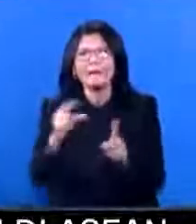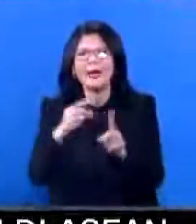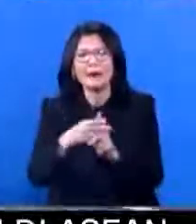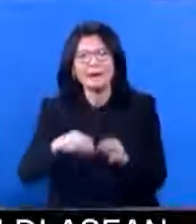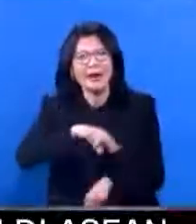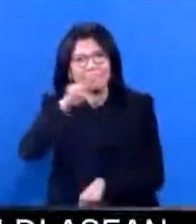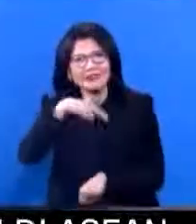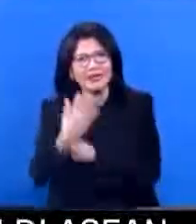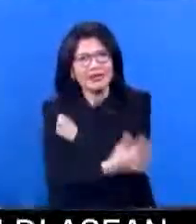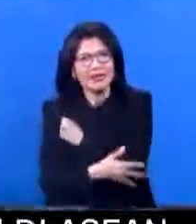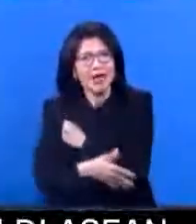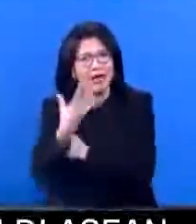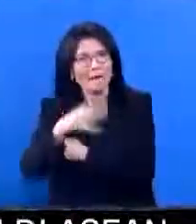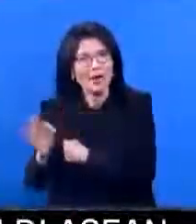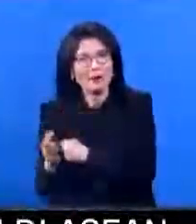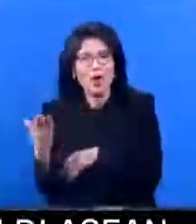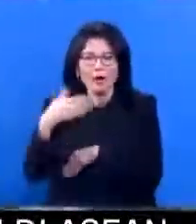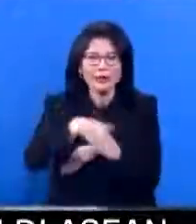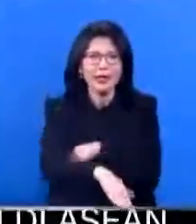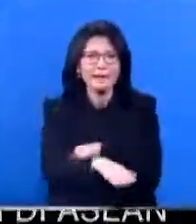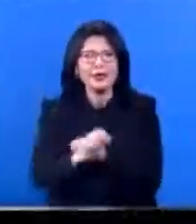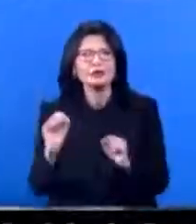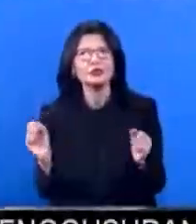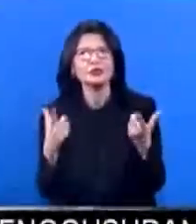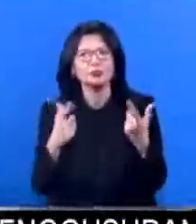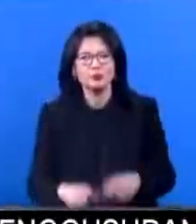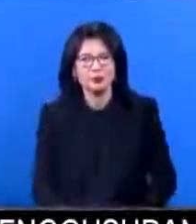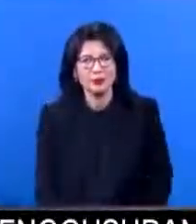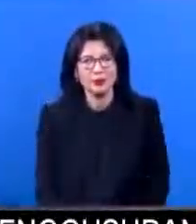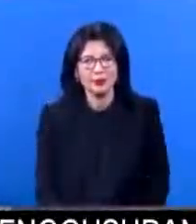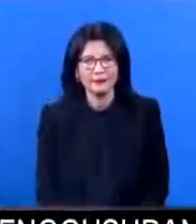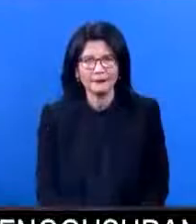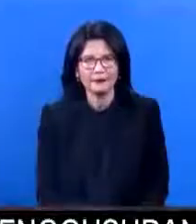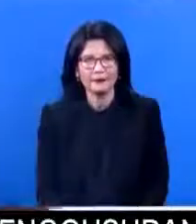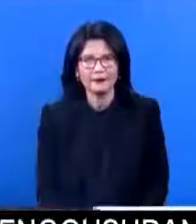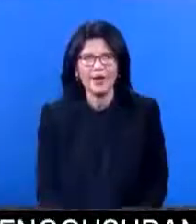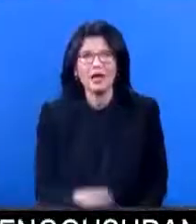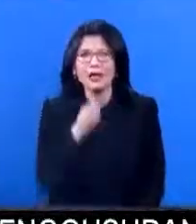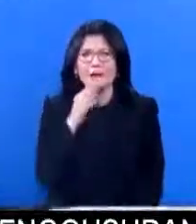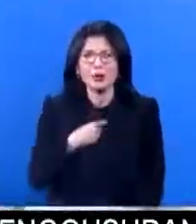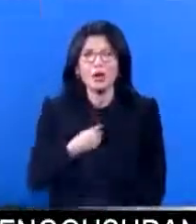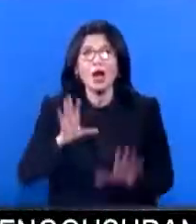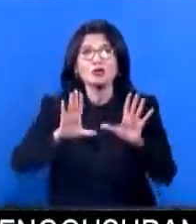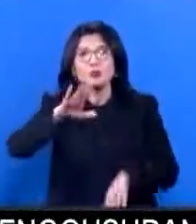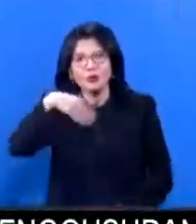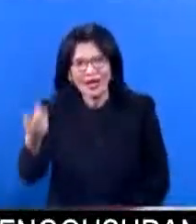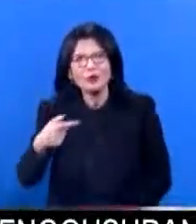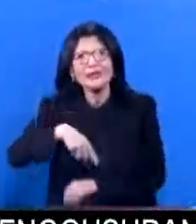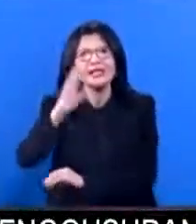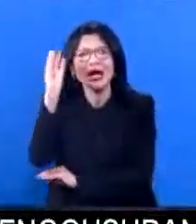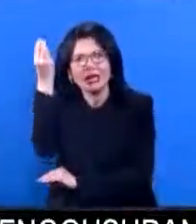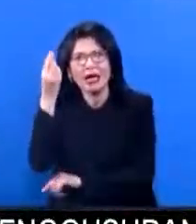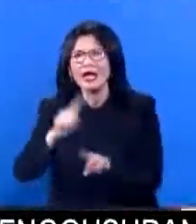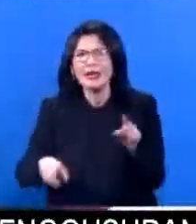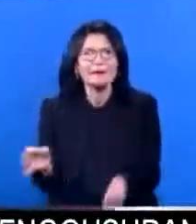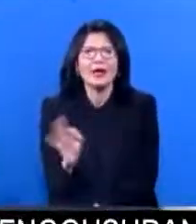negara suaka baru agar mereka bisa melanjutkan hidup dengan normal. Mereka mengaku hampir 10 tahun berada di Jakarta tetapi belum